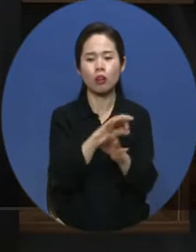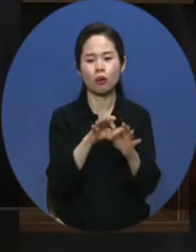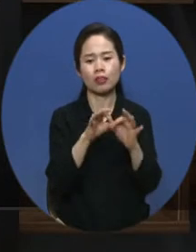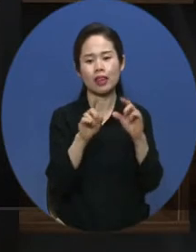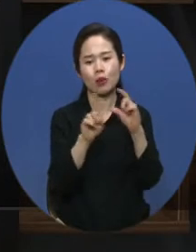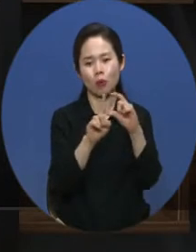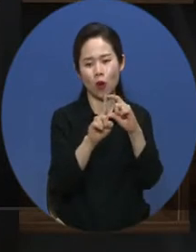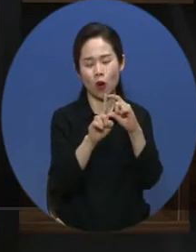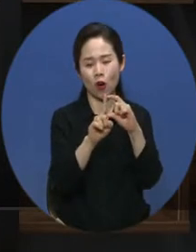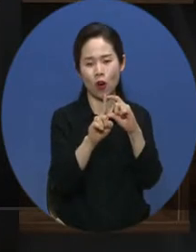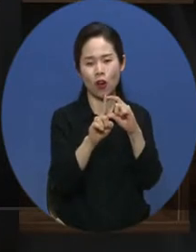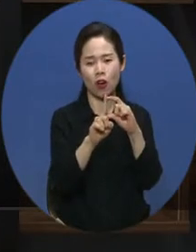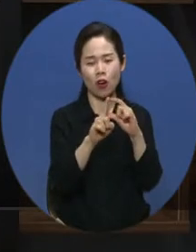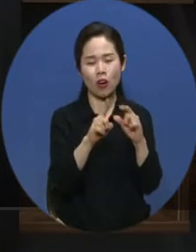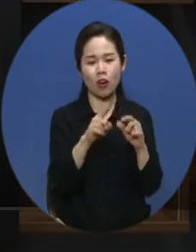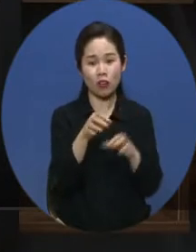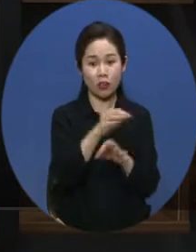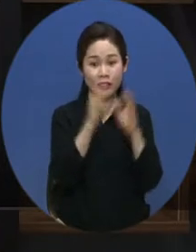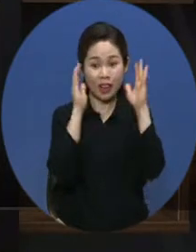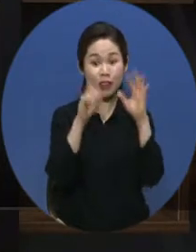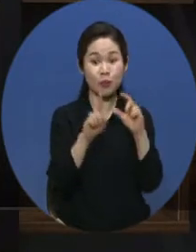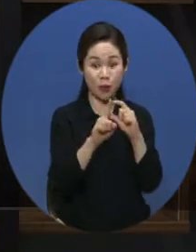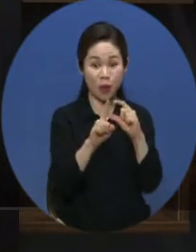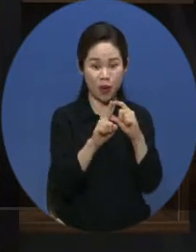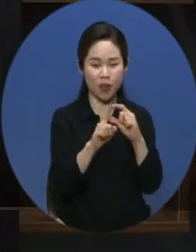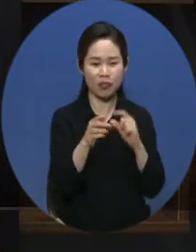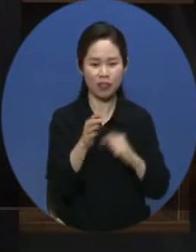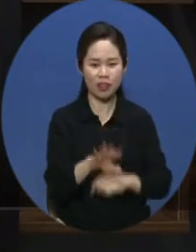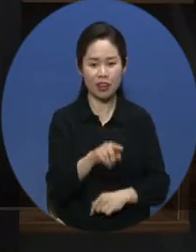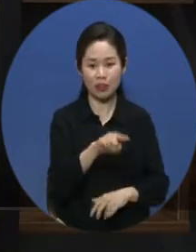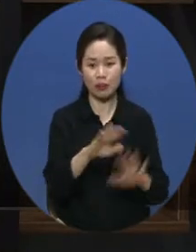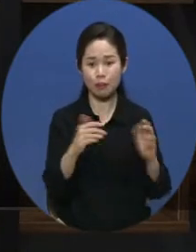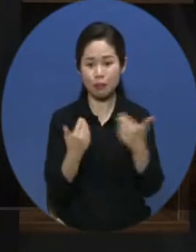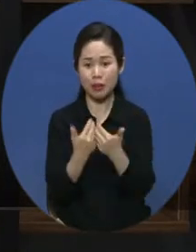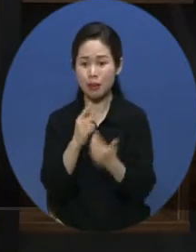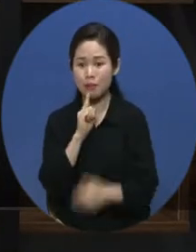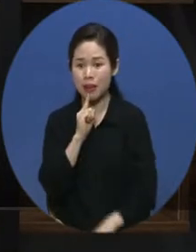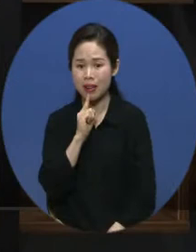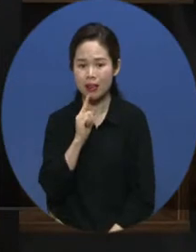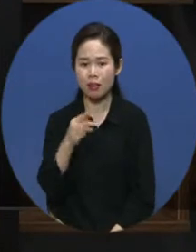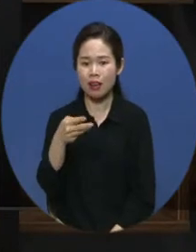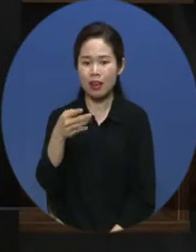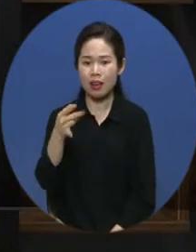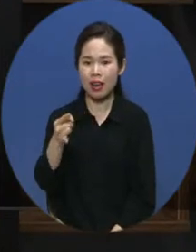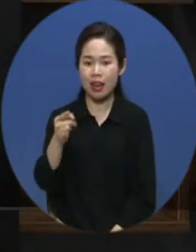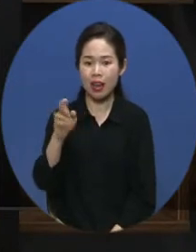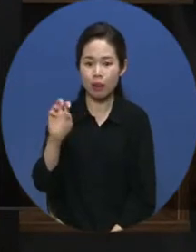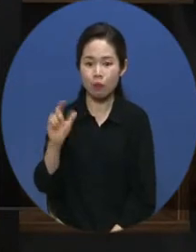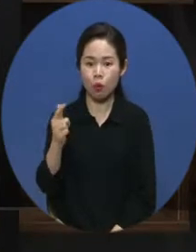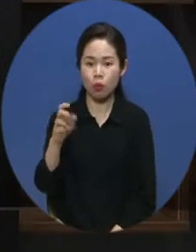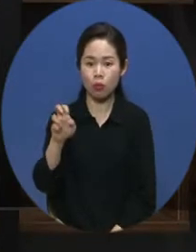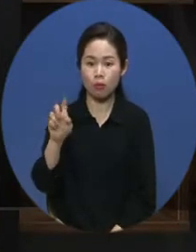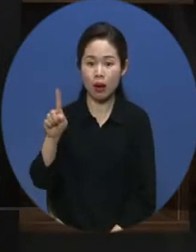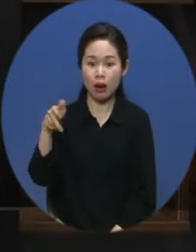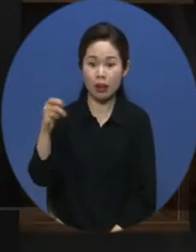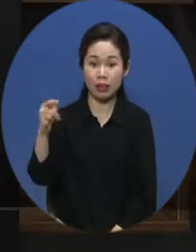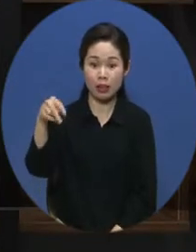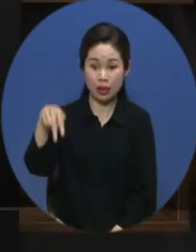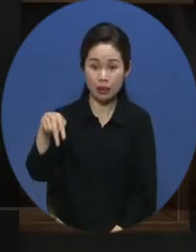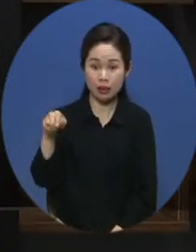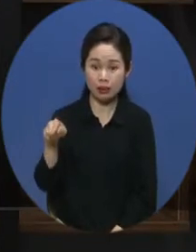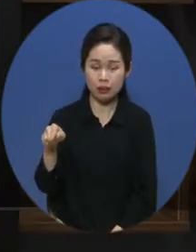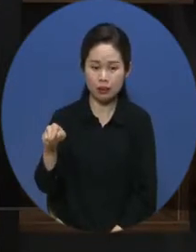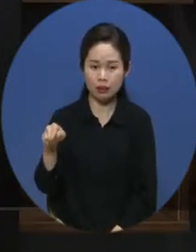있던 단어인데요. 이제 피치마켓과 대비되는 언어로 이제 용어로 레몬마켓이 있습니다. 그 레몬마켓이